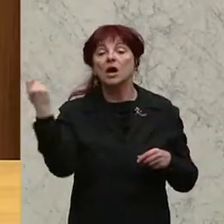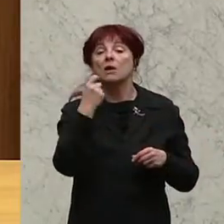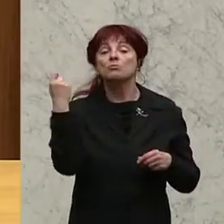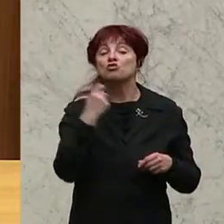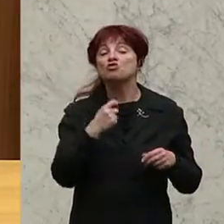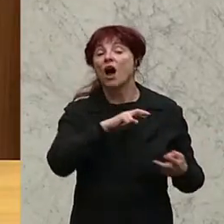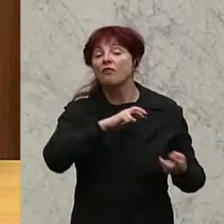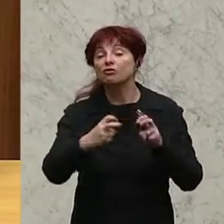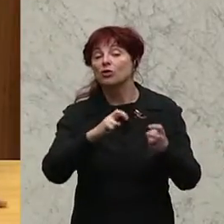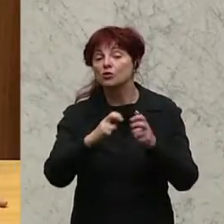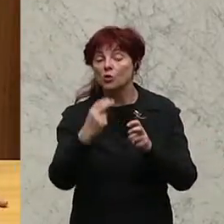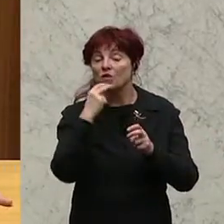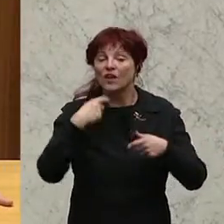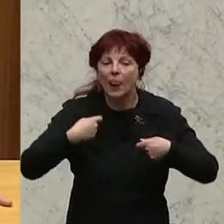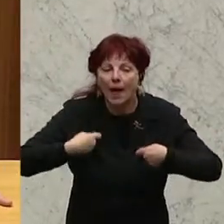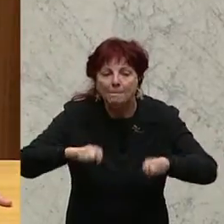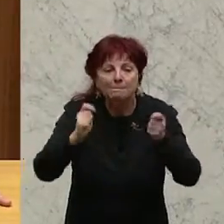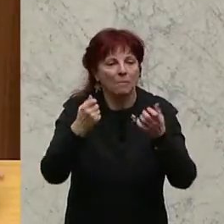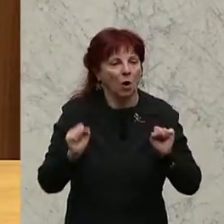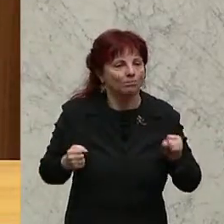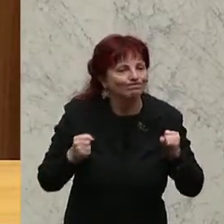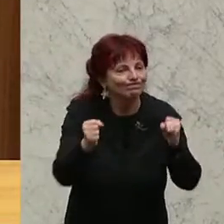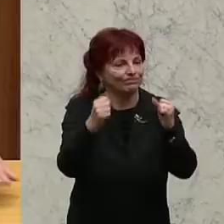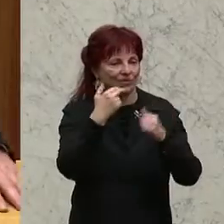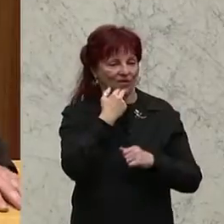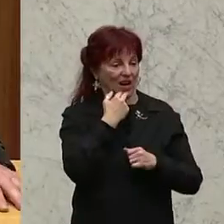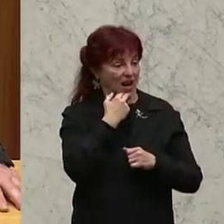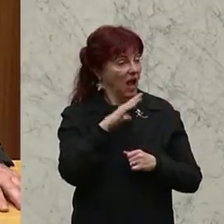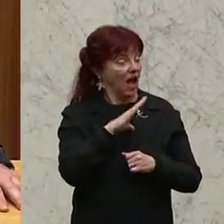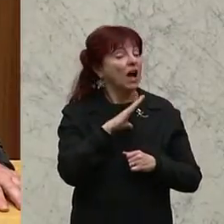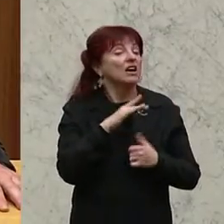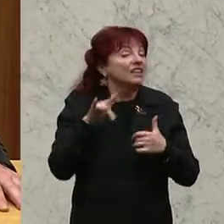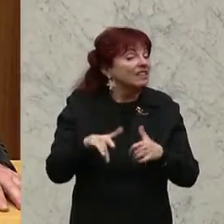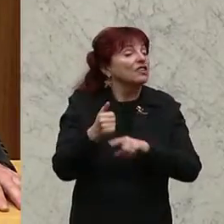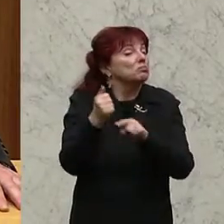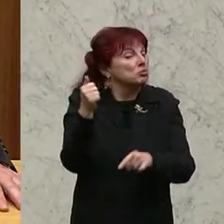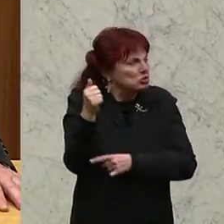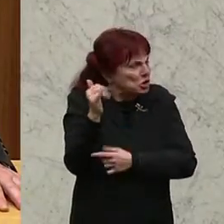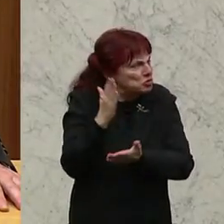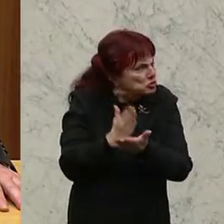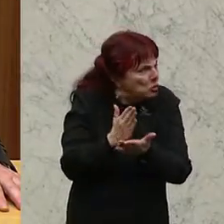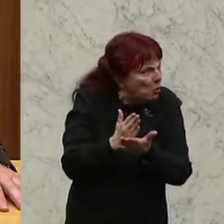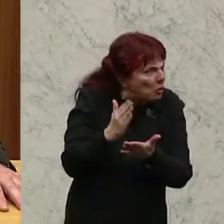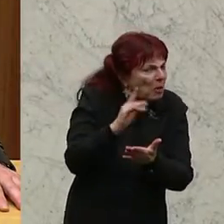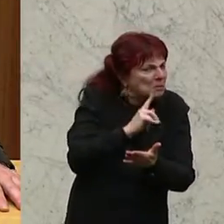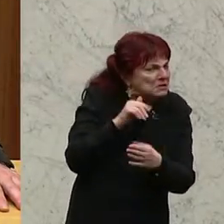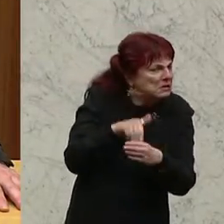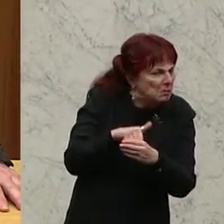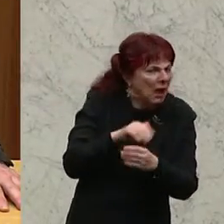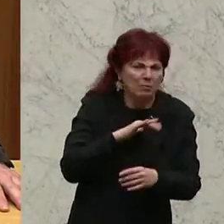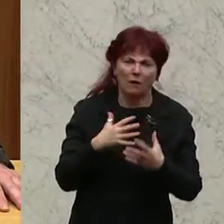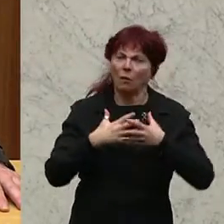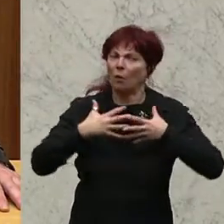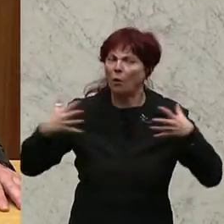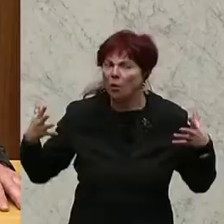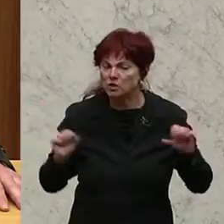mag das teilweise auch in diesem Budget der Fall sein, aber die große Bauoffensive sehe ich eigentlich nicht. Und die